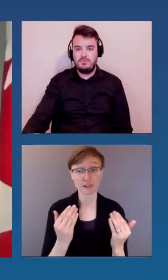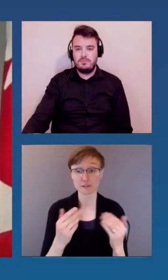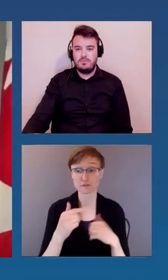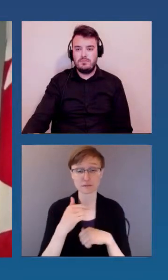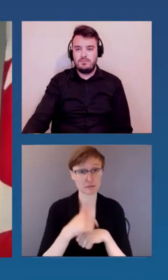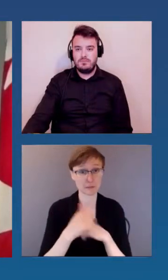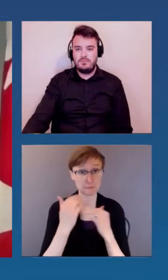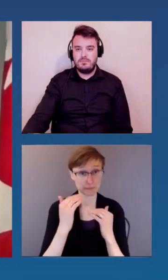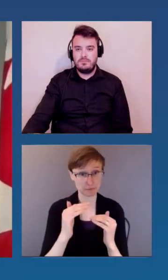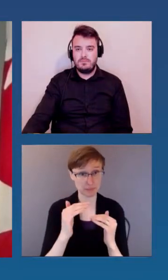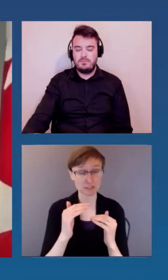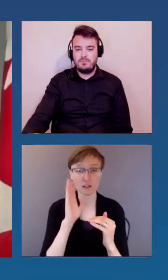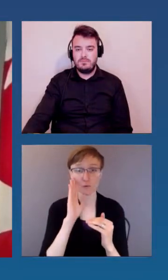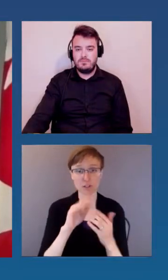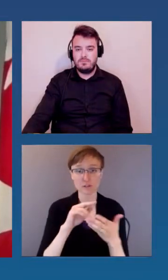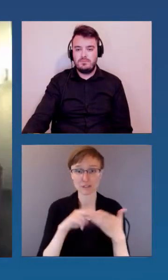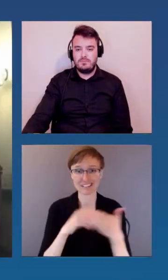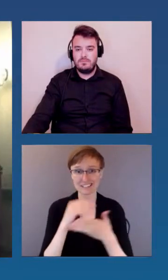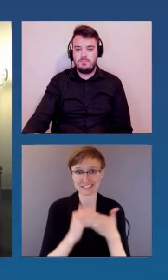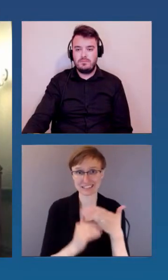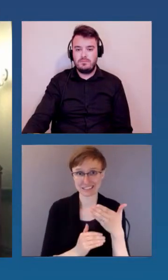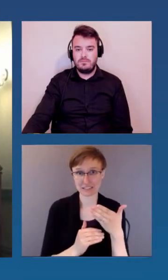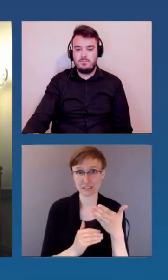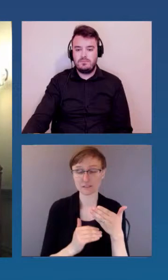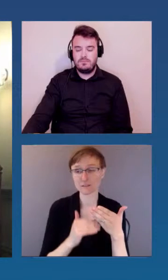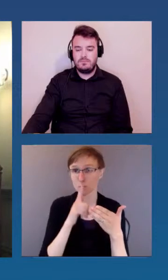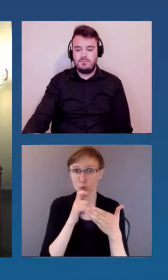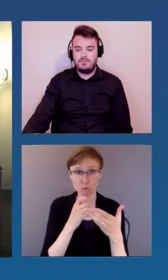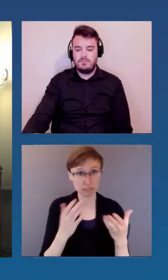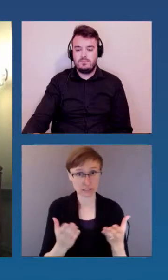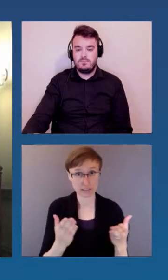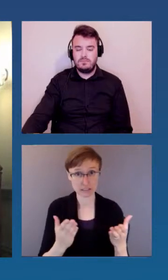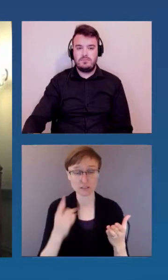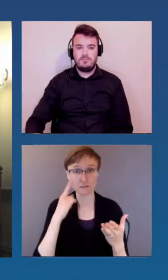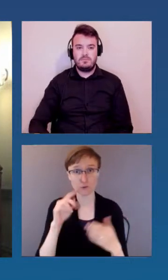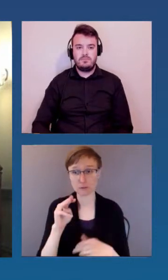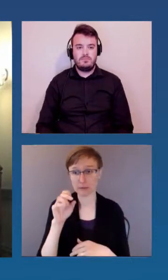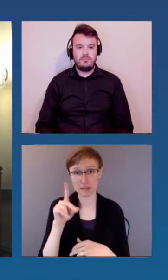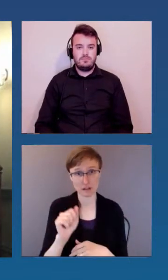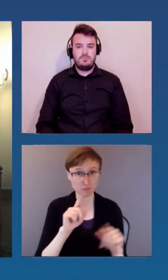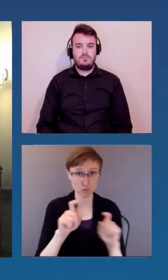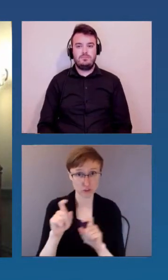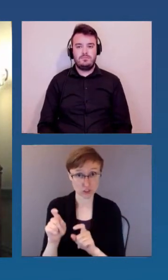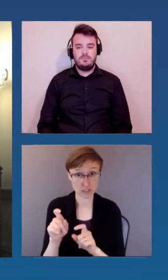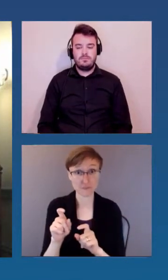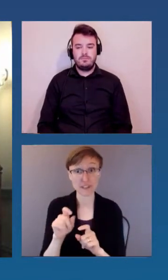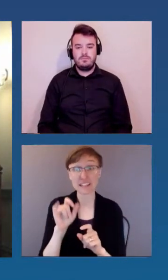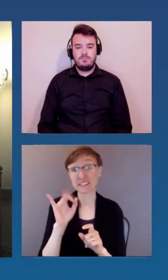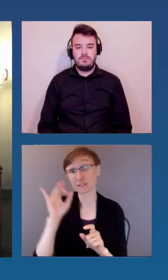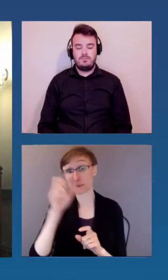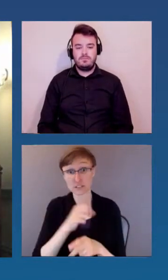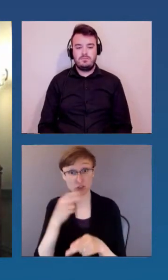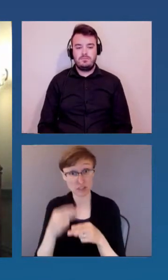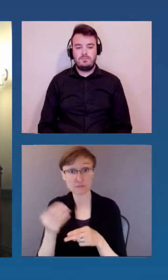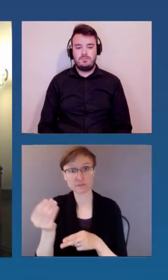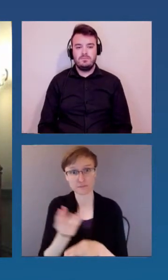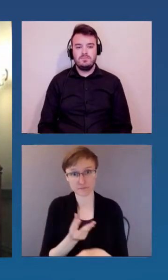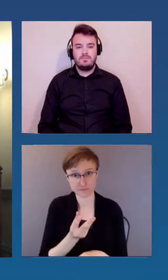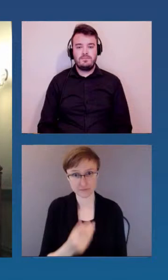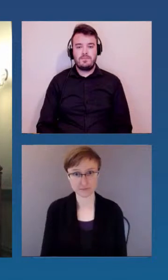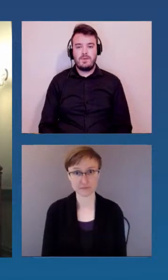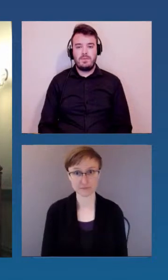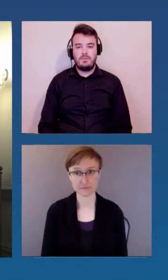port obligatoire du masque soient respectées, tout en s'attachant plutôt à la sensibilisation du public. The city